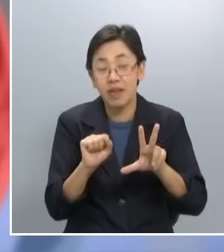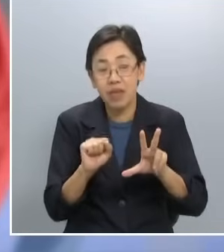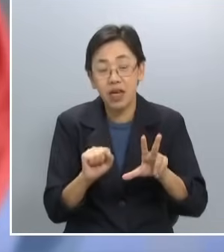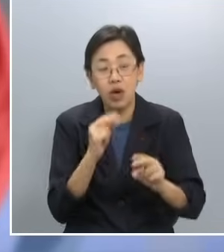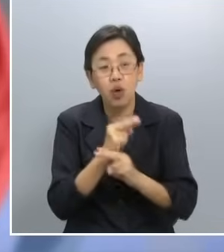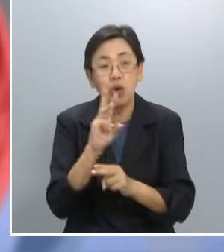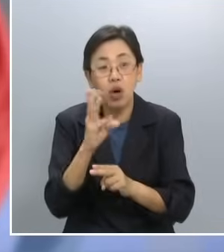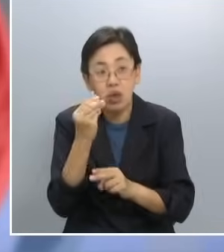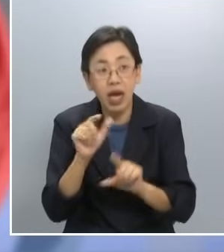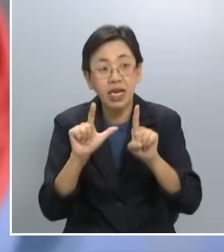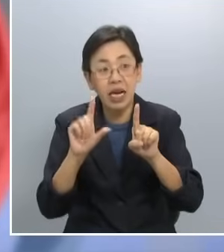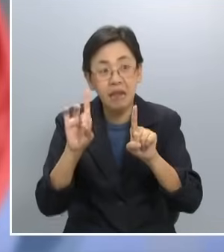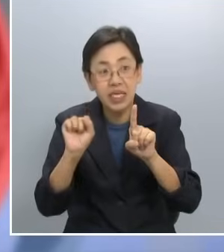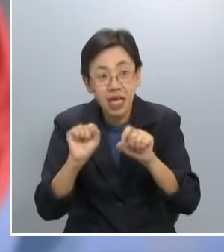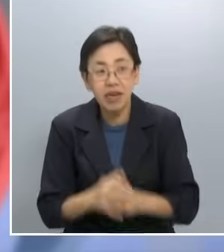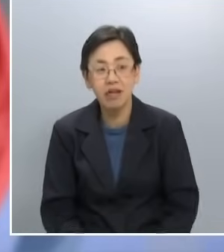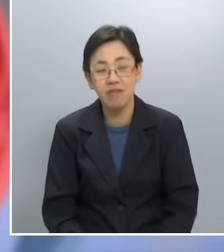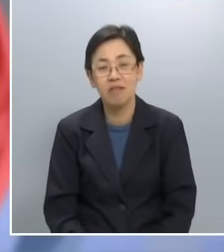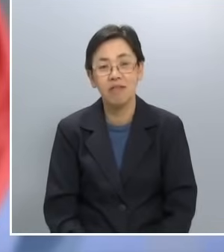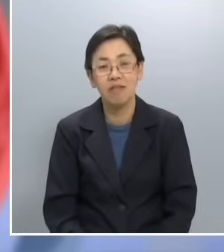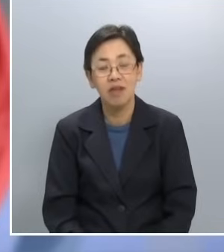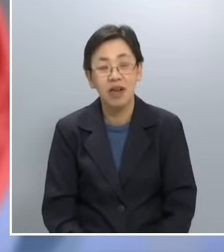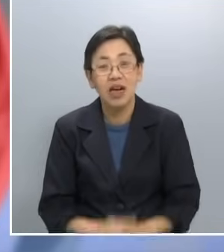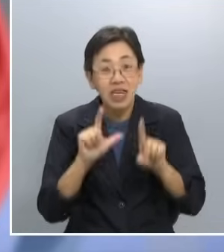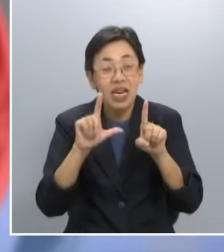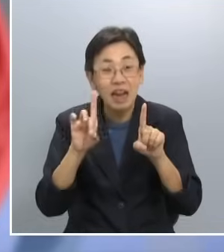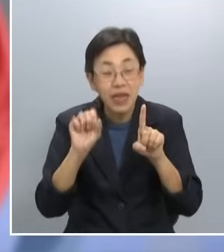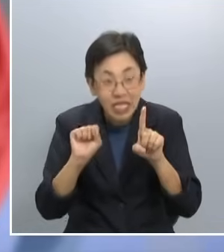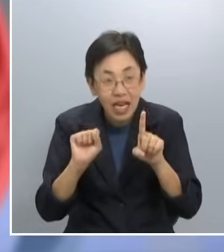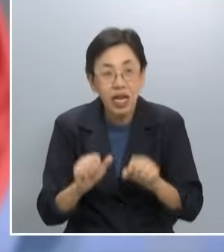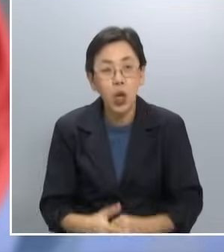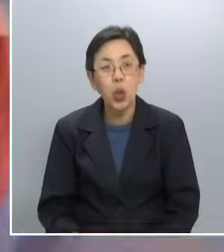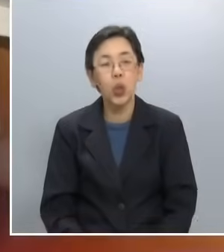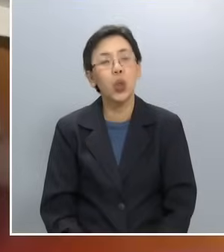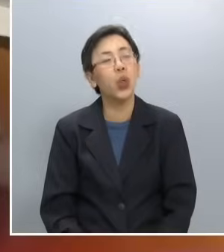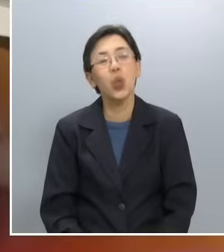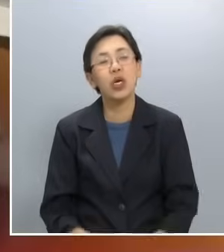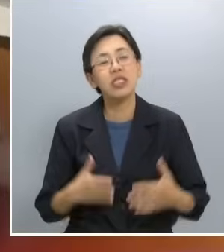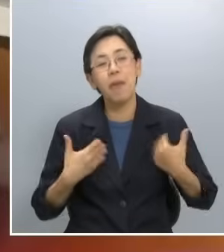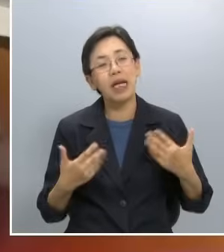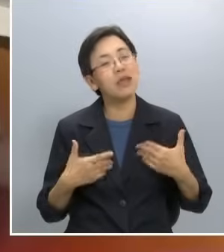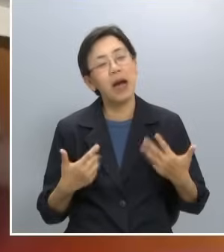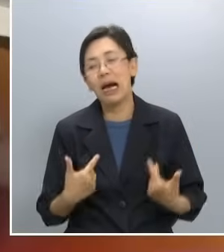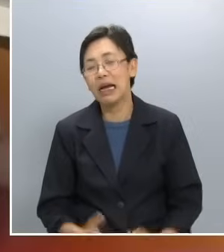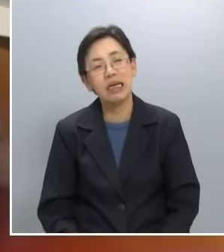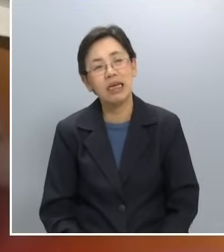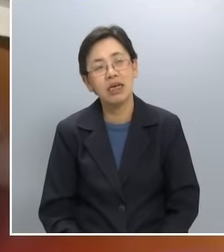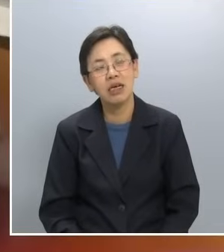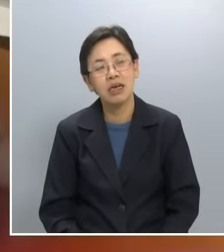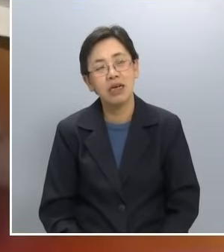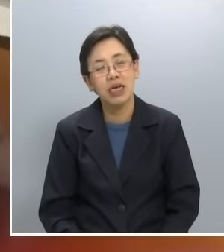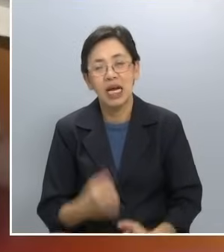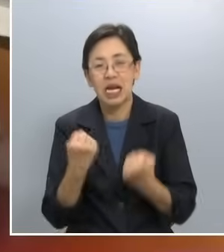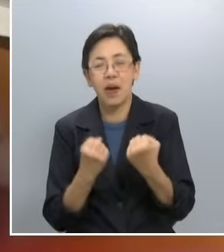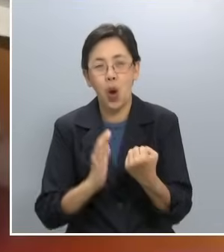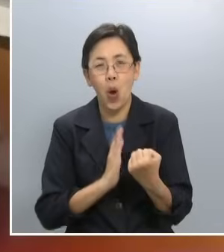คน18ล้านนะอื18ล้านอยู่ได้สบายสบสบายถึงได้ขับเอาผาดไงคะ